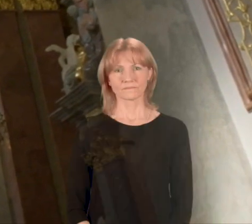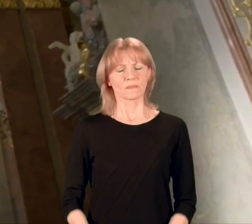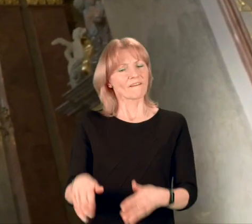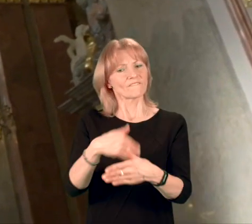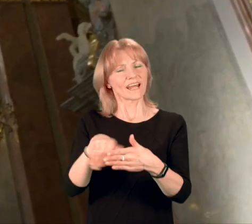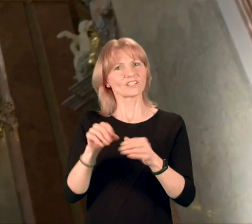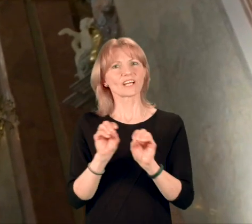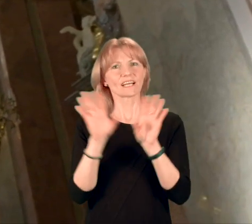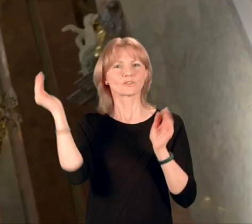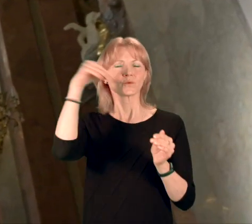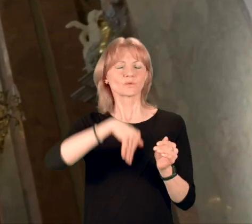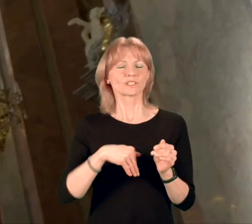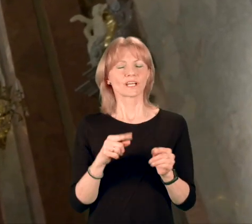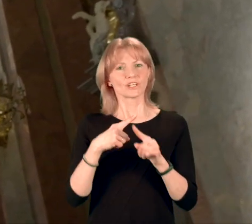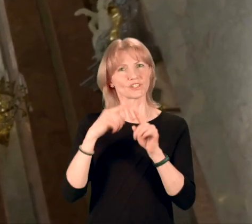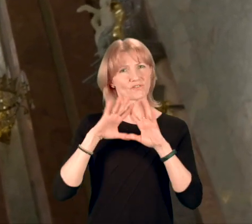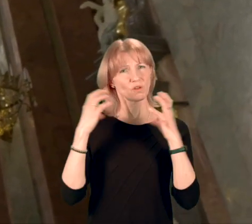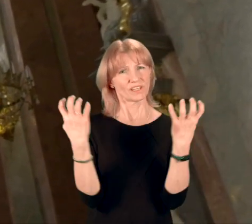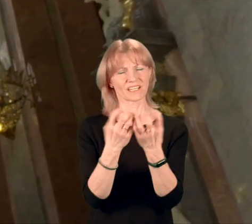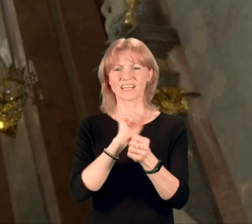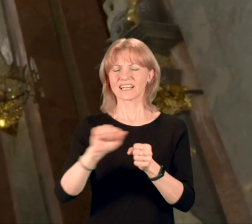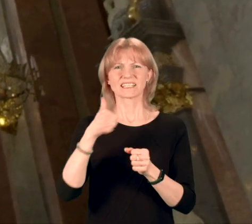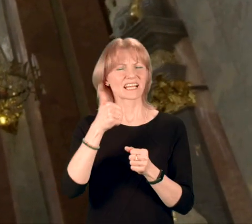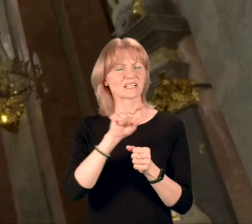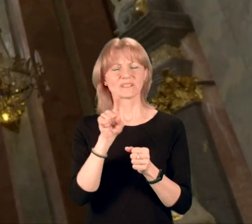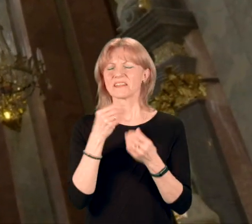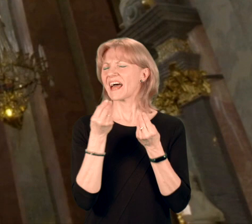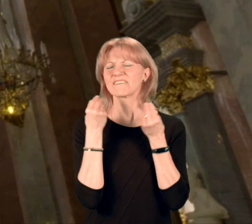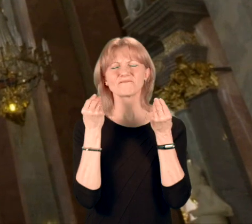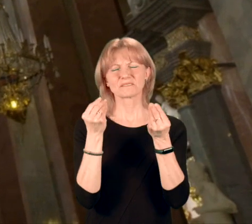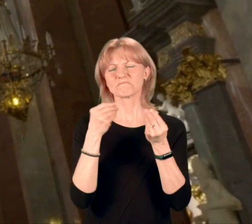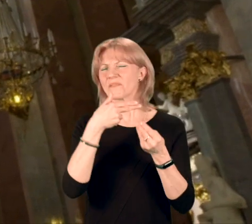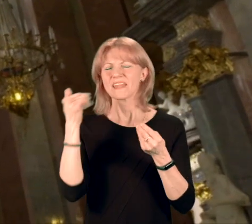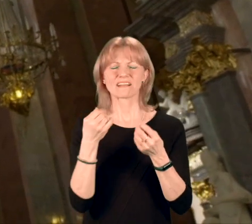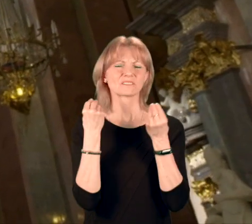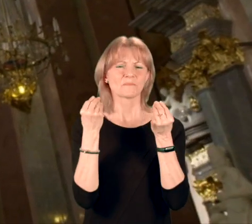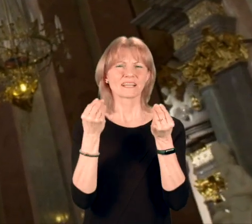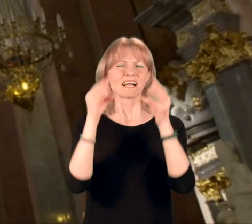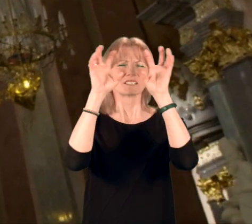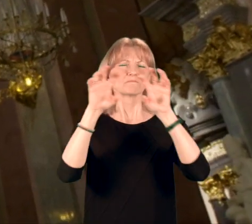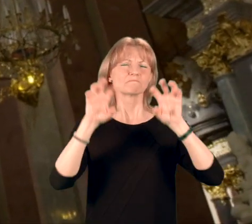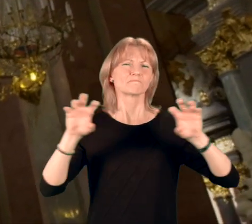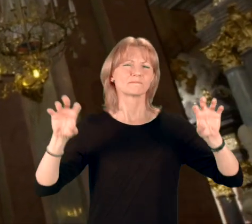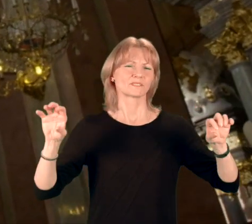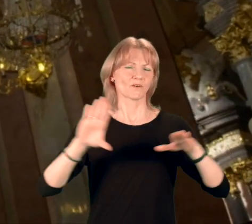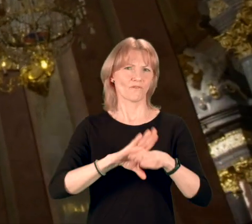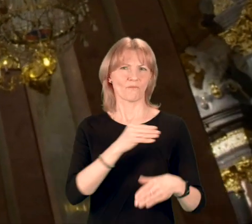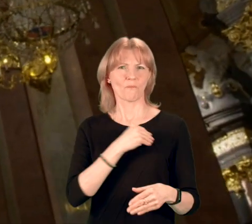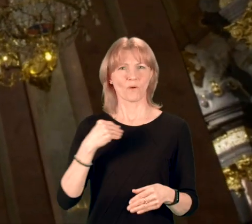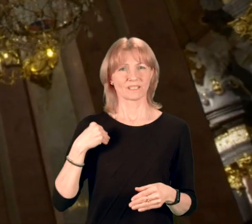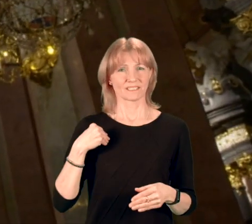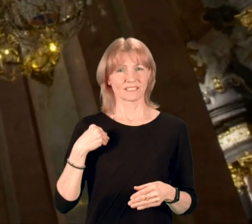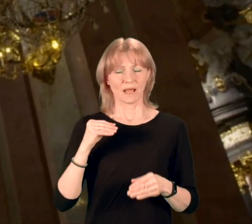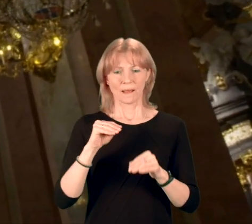Wnętrze Jasnogórskiej Świątyni jest jednym z najwspanialszych przykładów sztuki dojrzałego baroku w Polsce. Bazylika